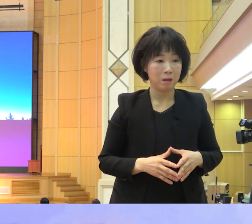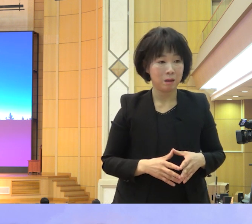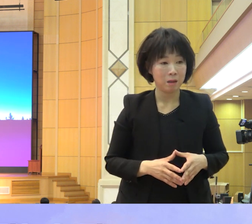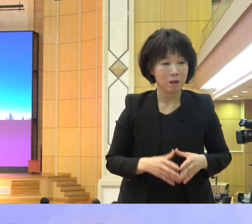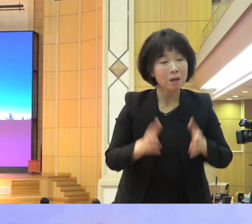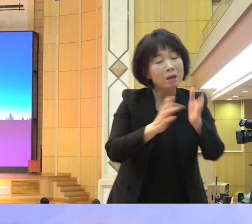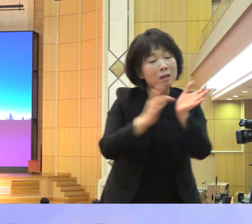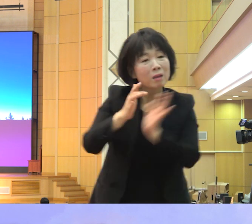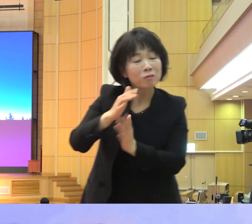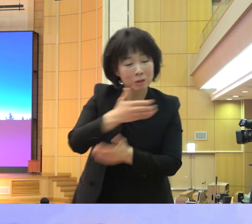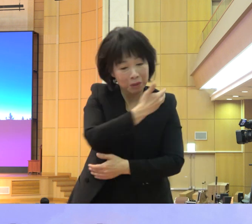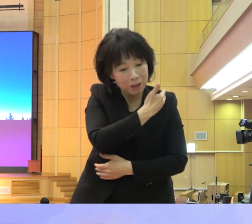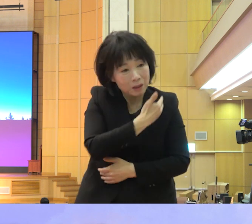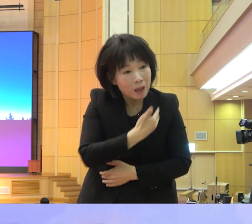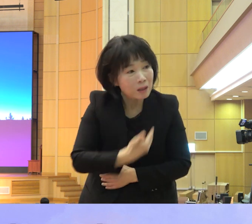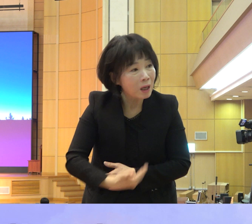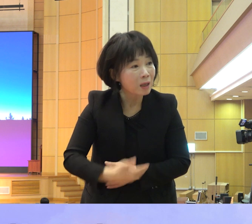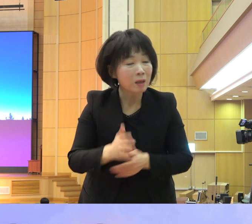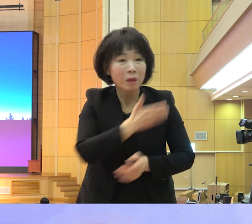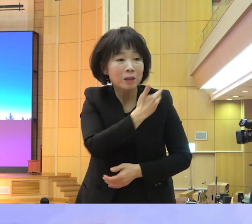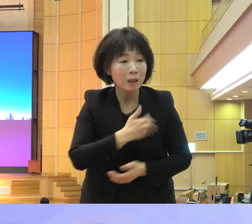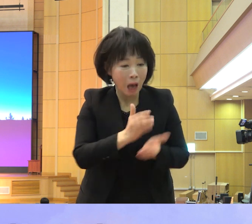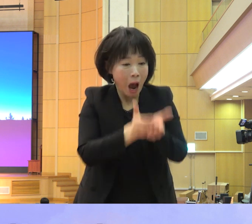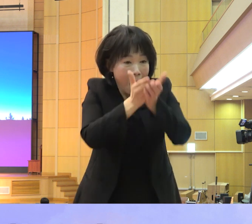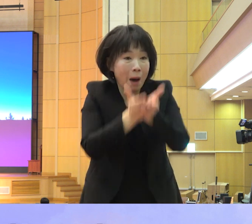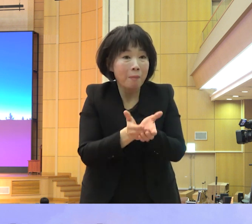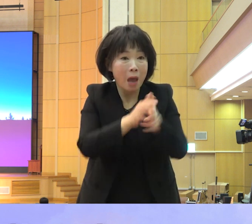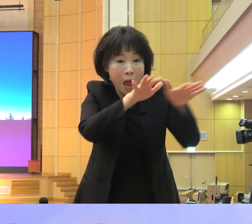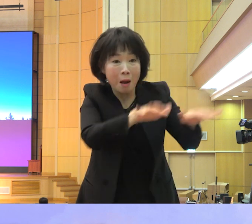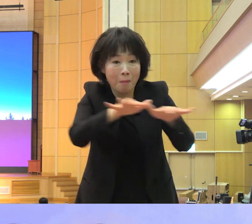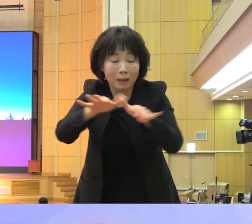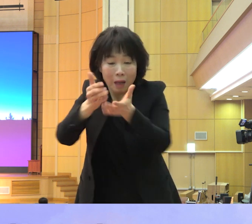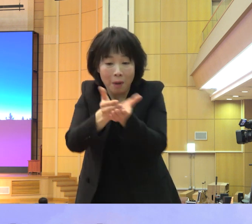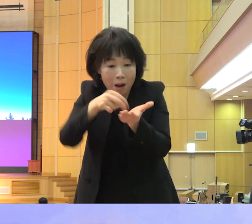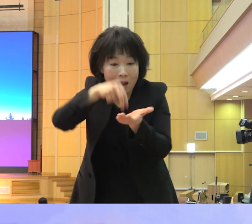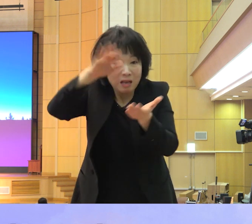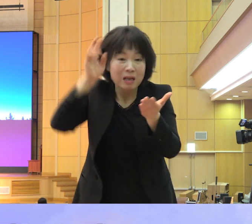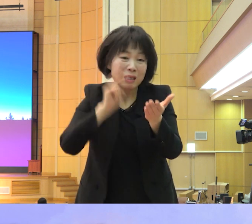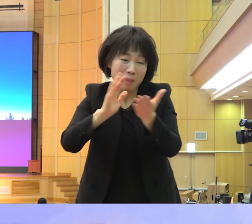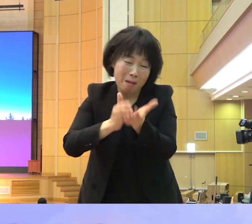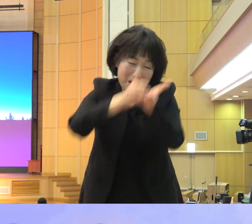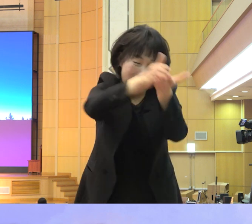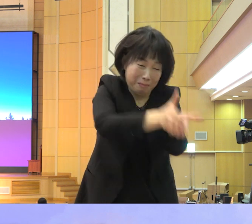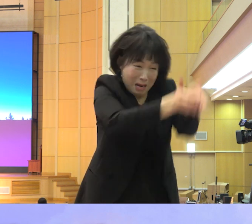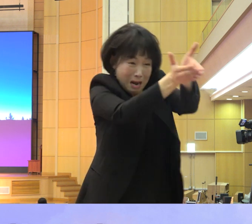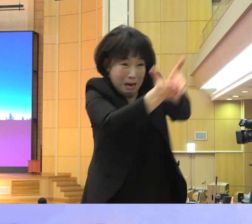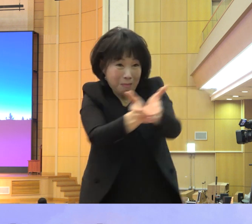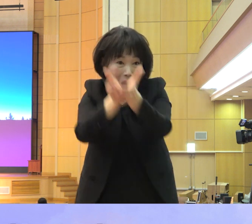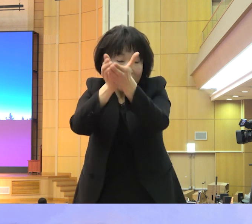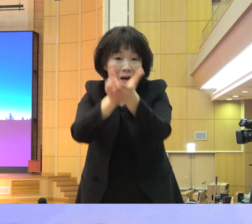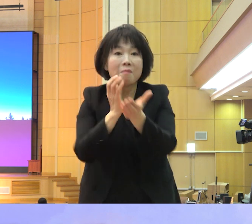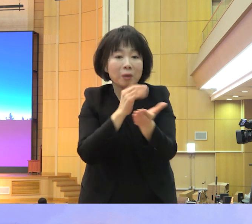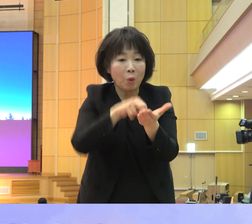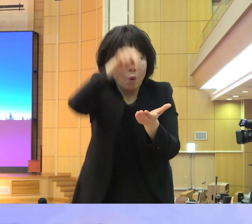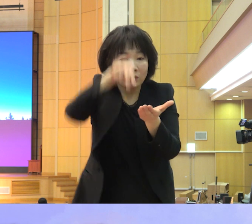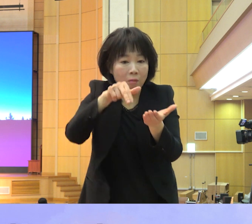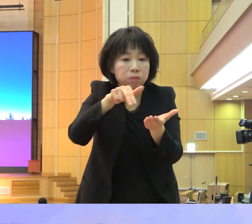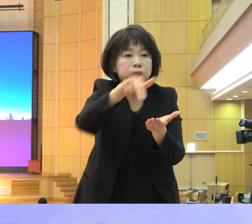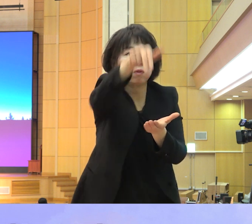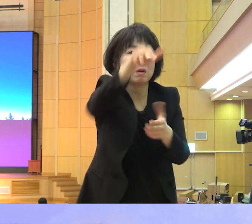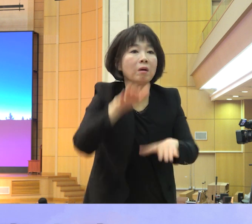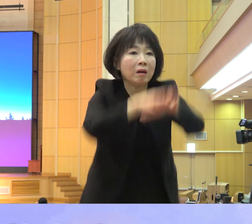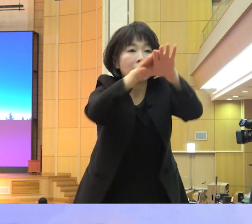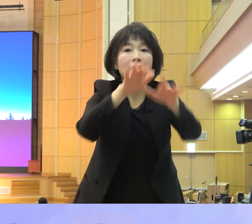다른 제자들은 걸어가지 못하잖아요. 감히 걸어간다고 하는 생각도 못하잖아요. 그러니까 오늘 본문